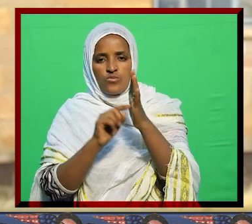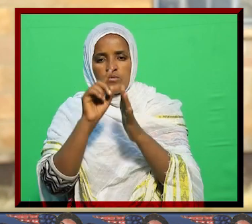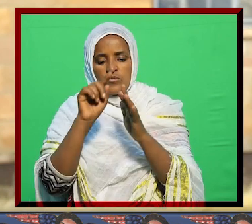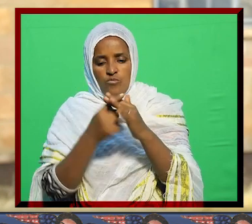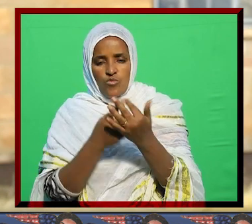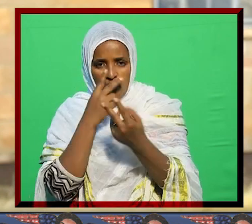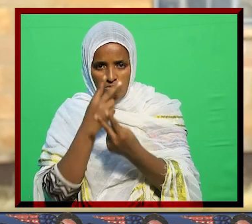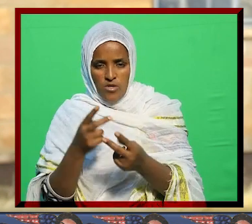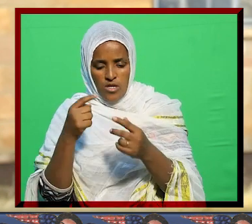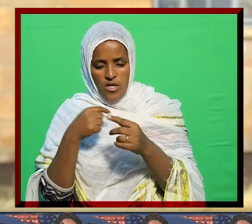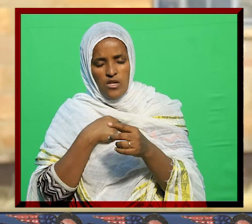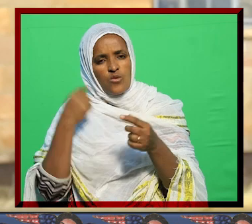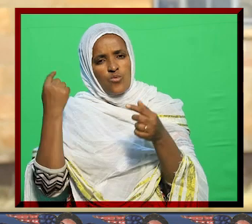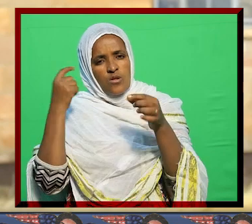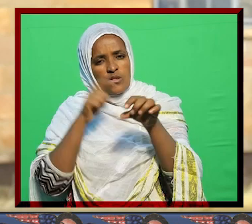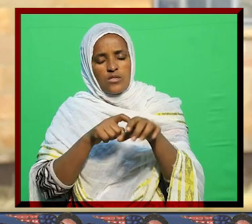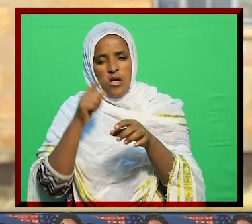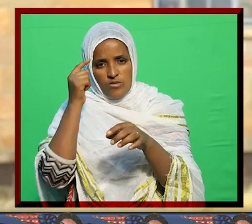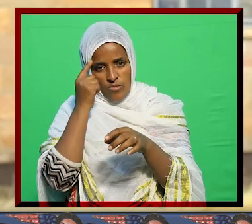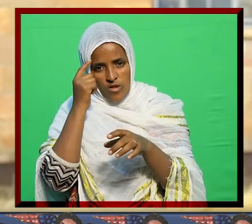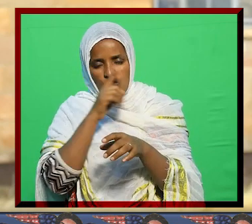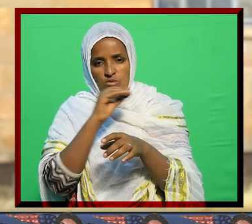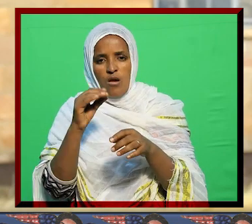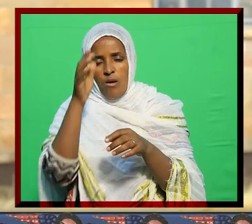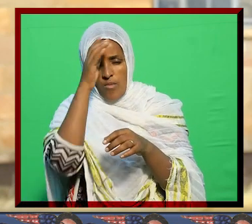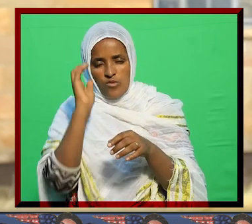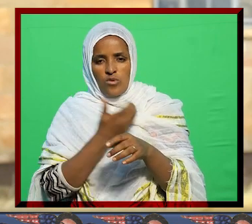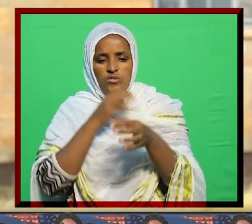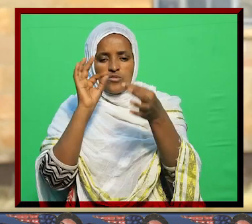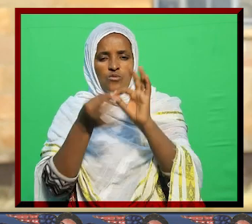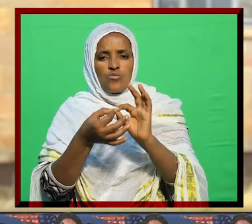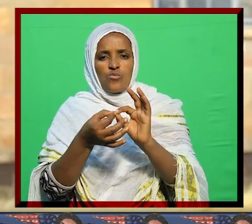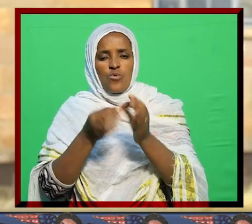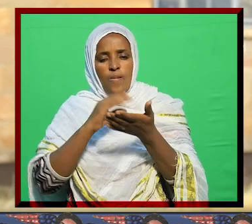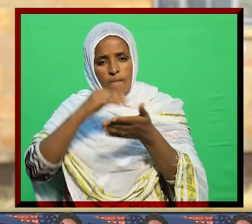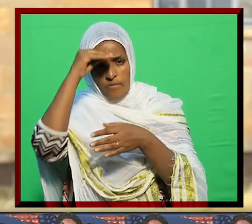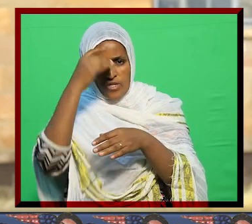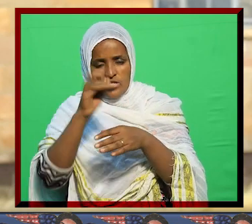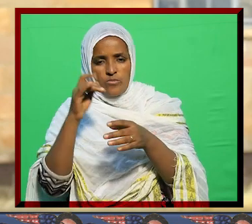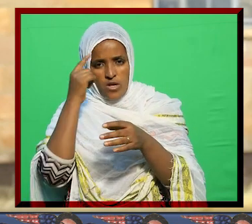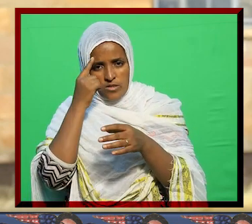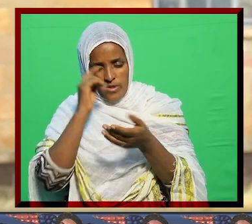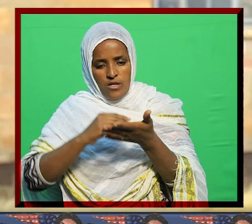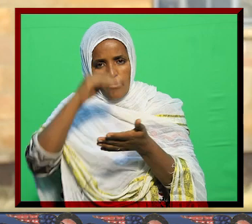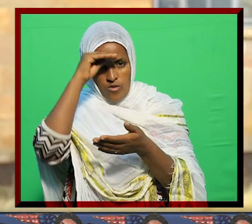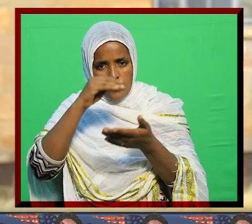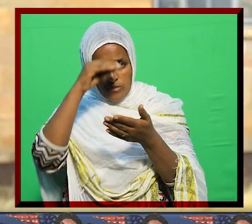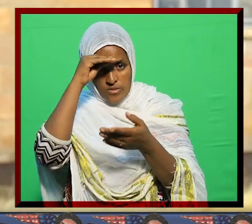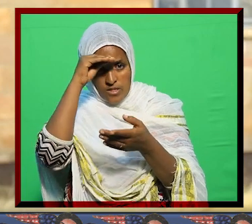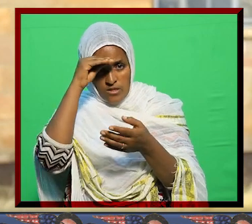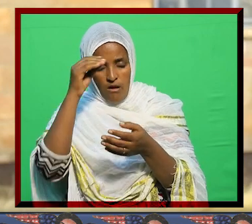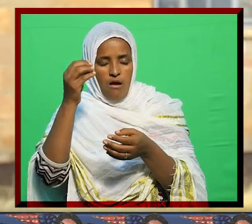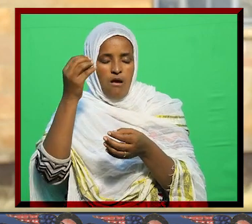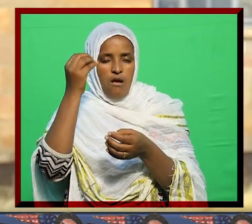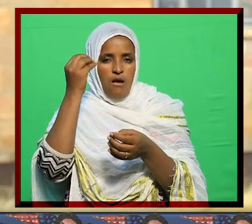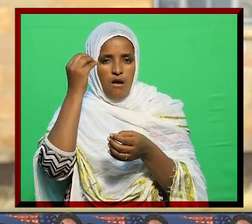1 ጀምሮ የሚናገረው ቃል እኔን ዘወትር ታስቡኛላችሁና ይላል። አባቶቻችን ተረጉ ምን አሉ? መምህርን እንጂ ማሰብ የተማሩን ትምህርት አለመዘንጋት